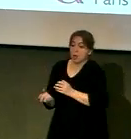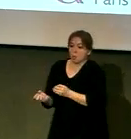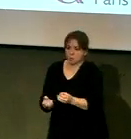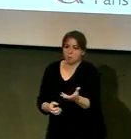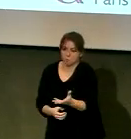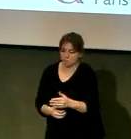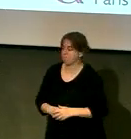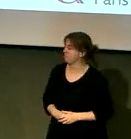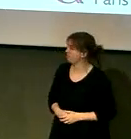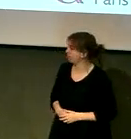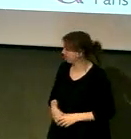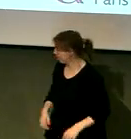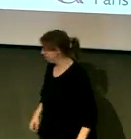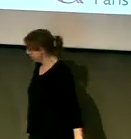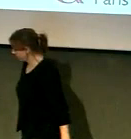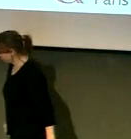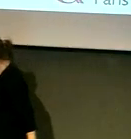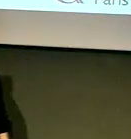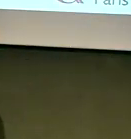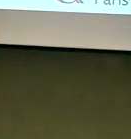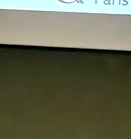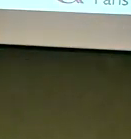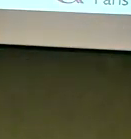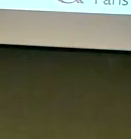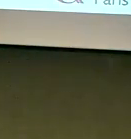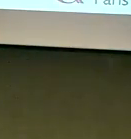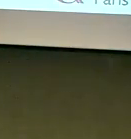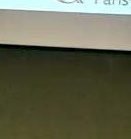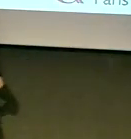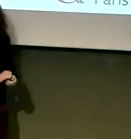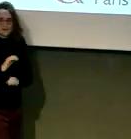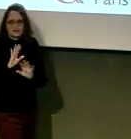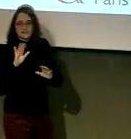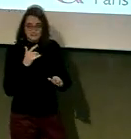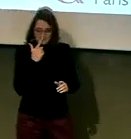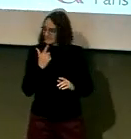D'où l'intérêt d'une approche systémique, parce qu'on voit que ça dépend...